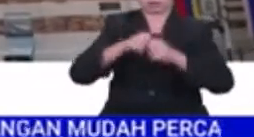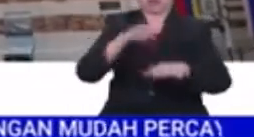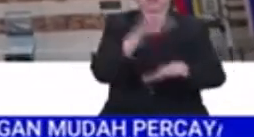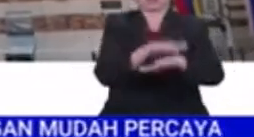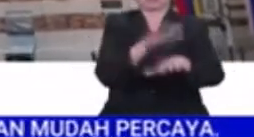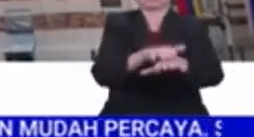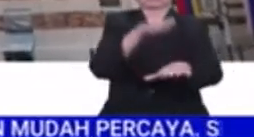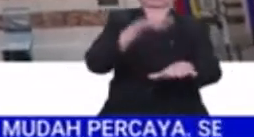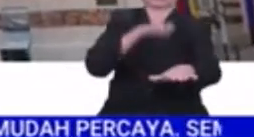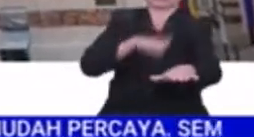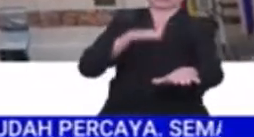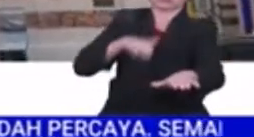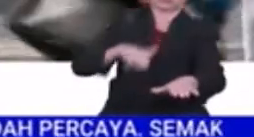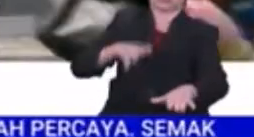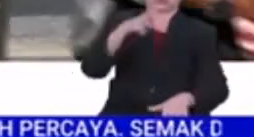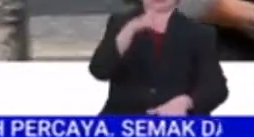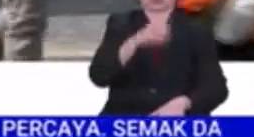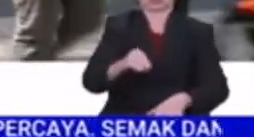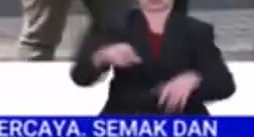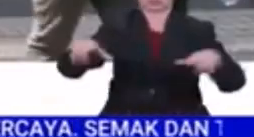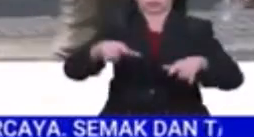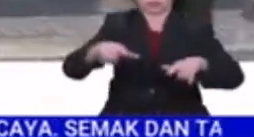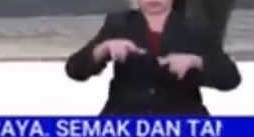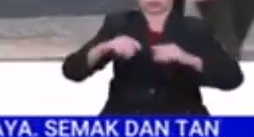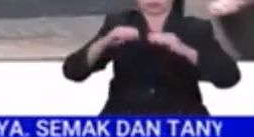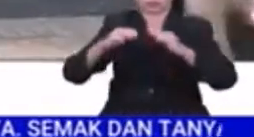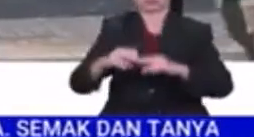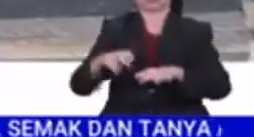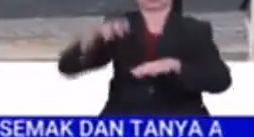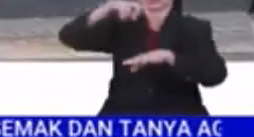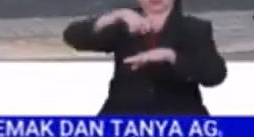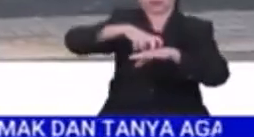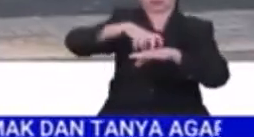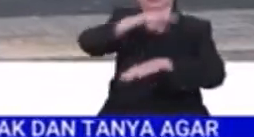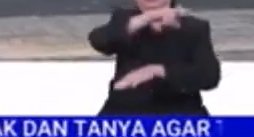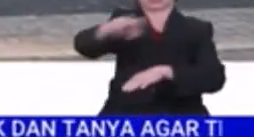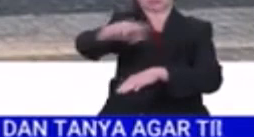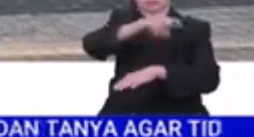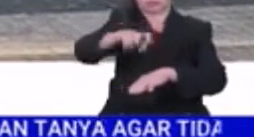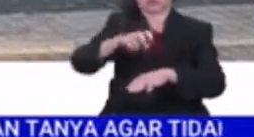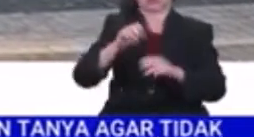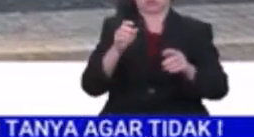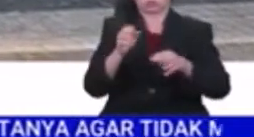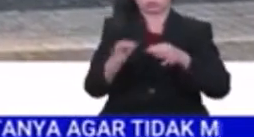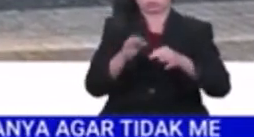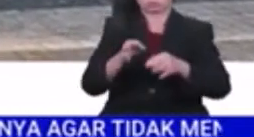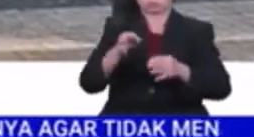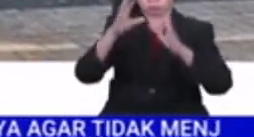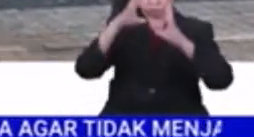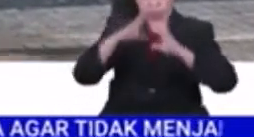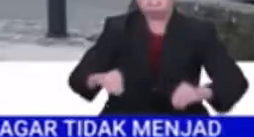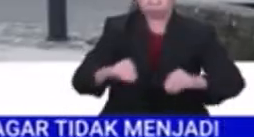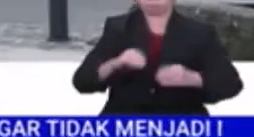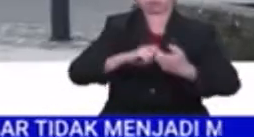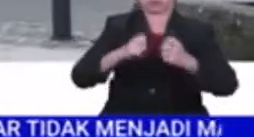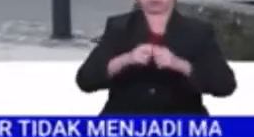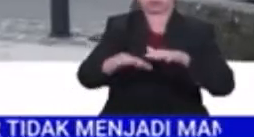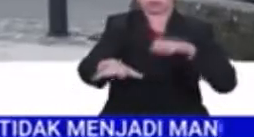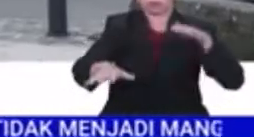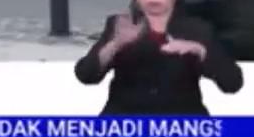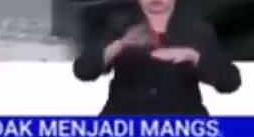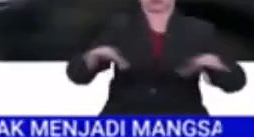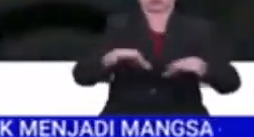kesehatan dan lintas selain pelaksanaan Kevin naik pengangkutan awam usaha untuk mengatasi kesesakan lalulintas juga akan